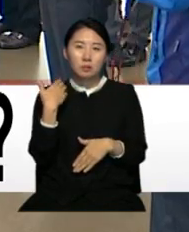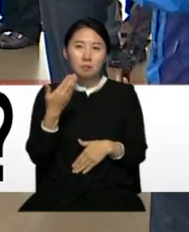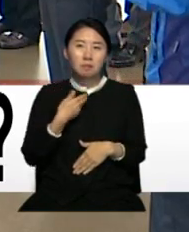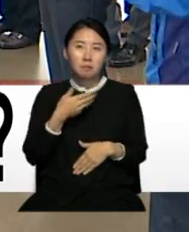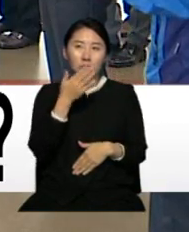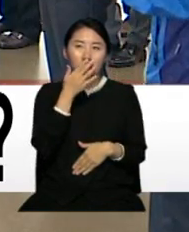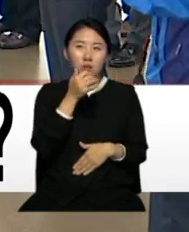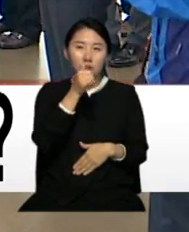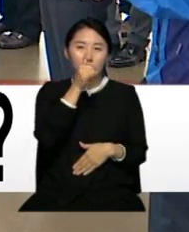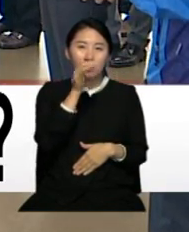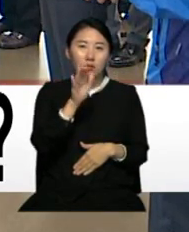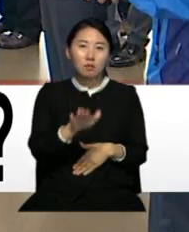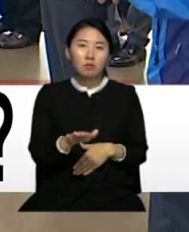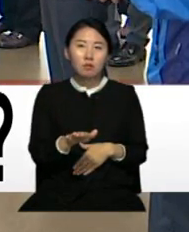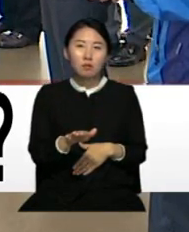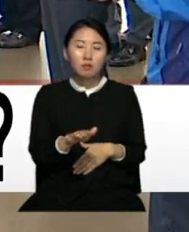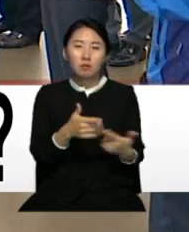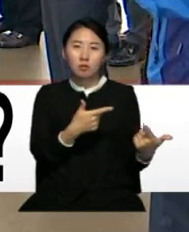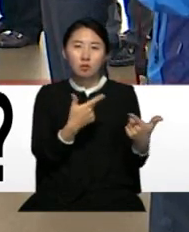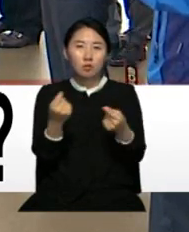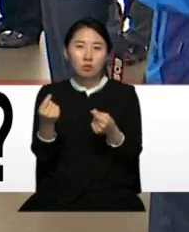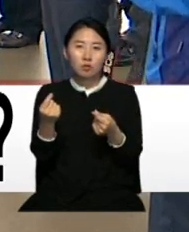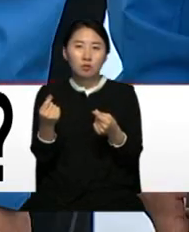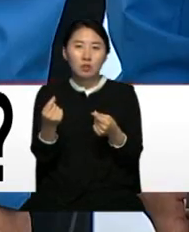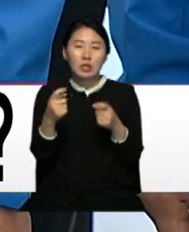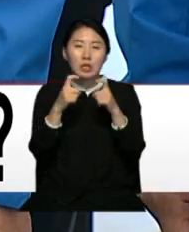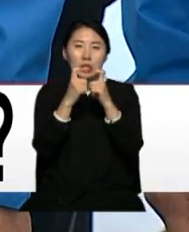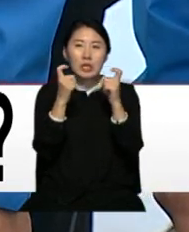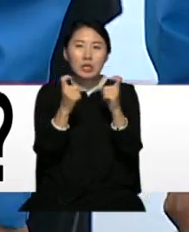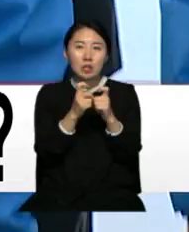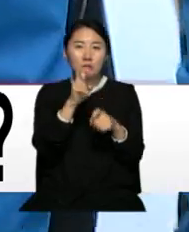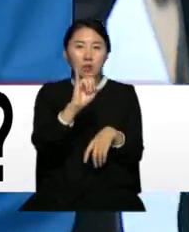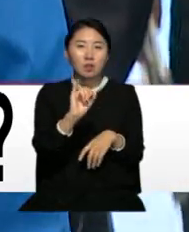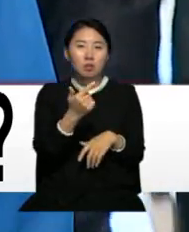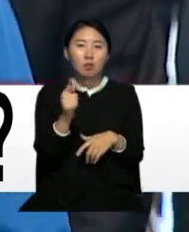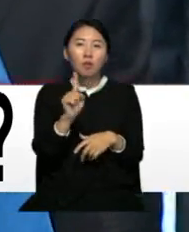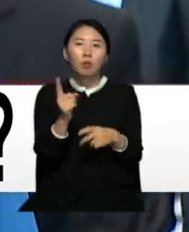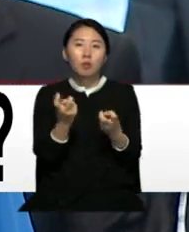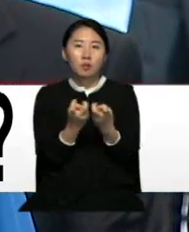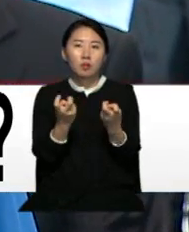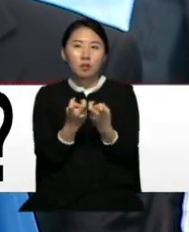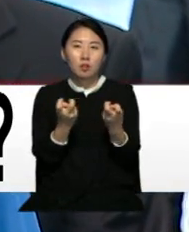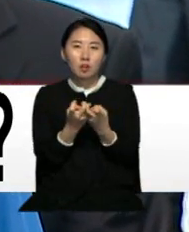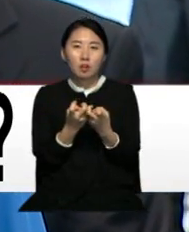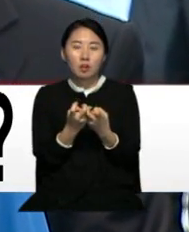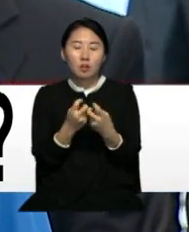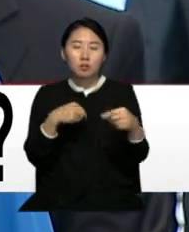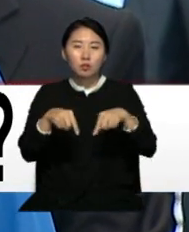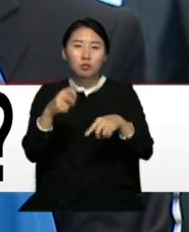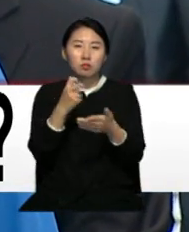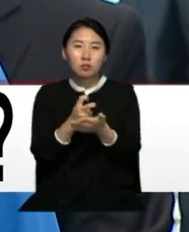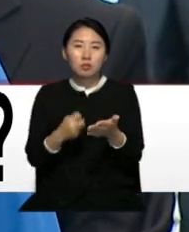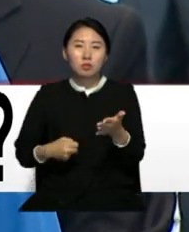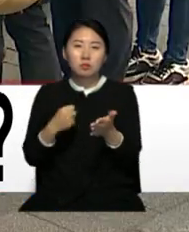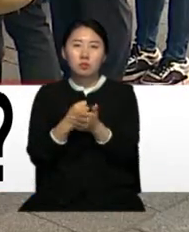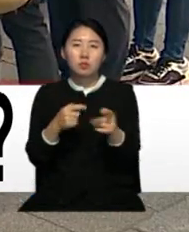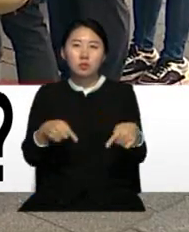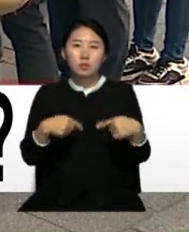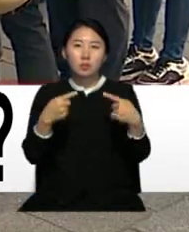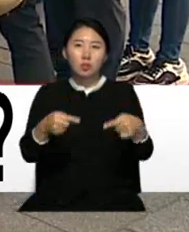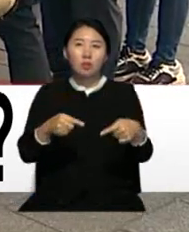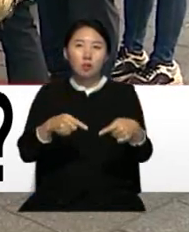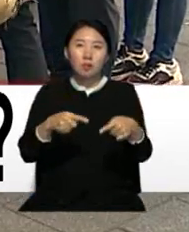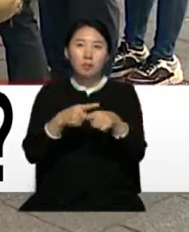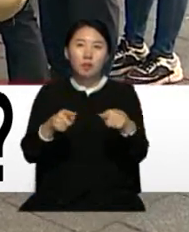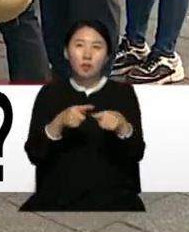말이죠. 그런데 대등한 입장에서 참여하는 민들은 같이 정책 결정에 참여하고 또 심지어는